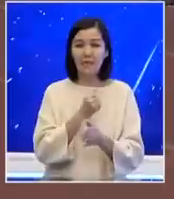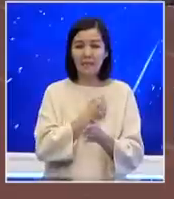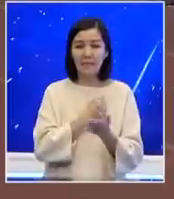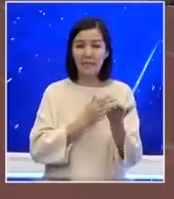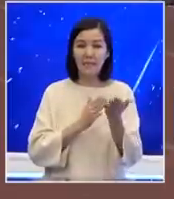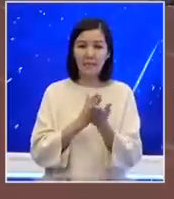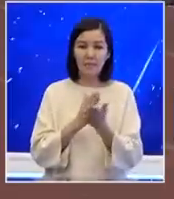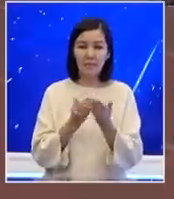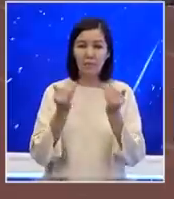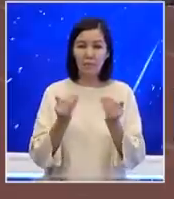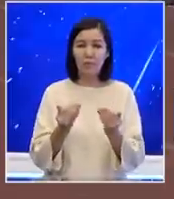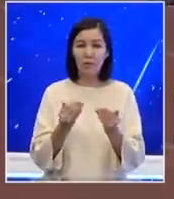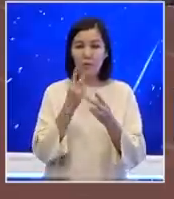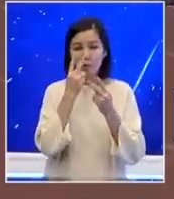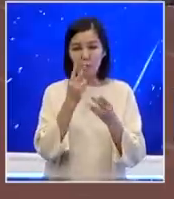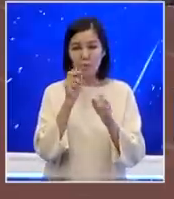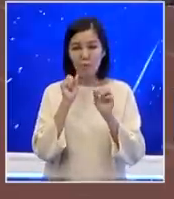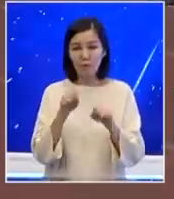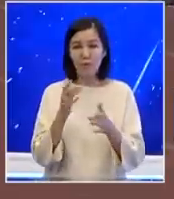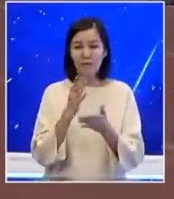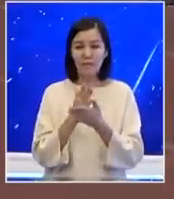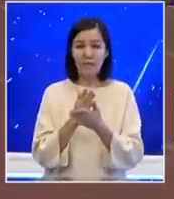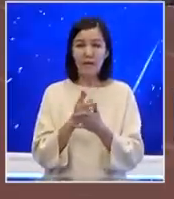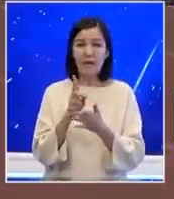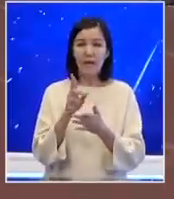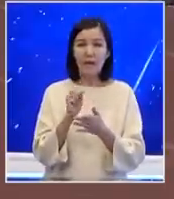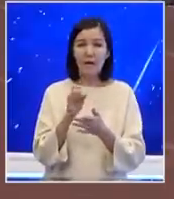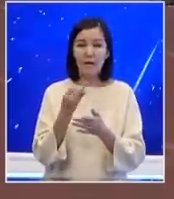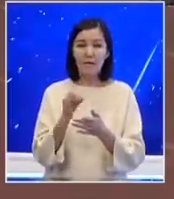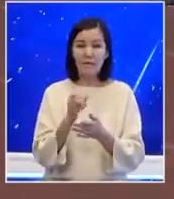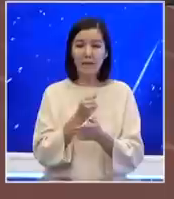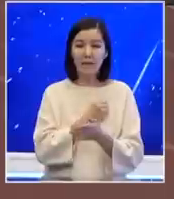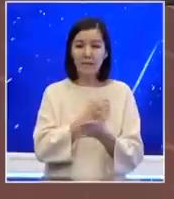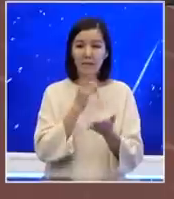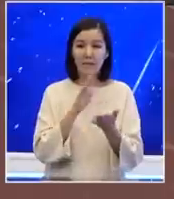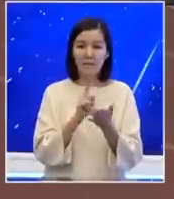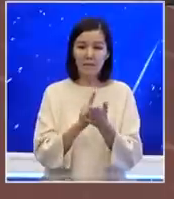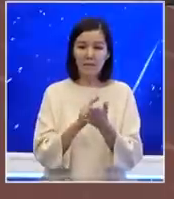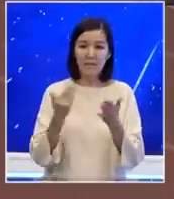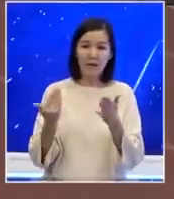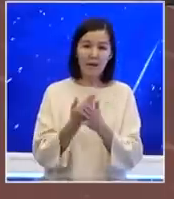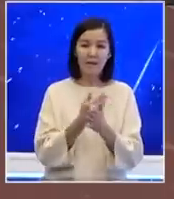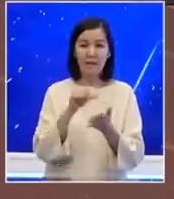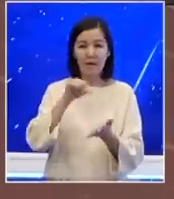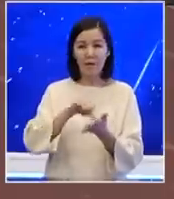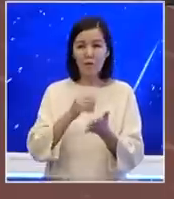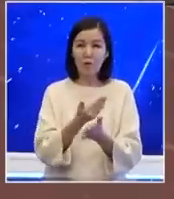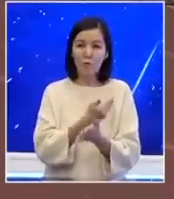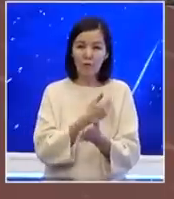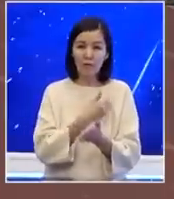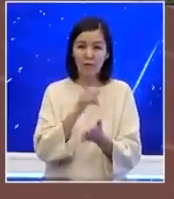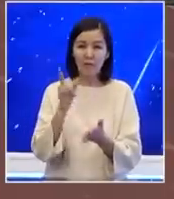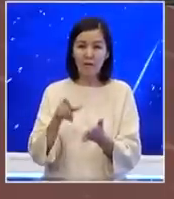емес екеніне бүгін тағы бір мәрте көзіміз жетті. Қарасай ауданынан әскери міндетін қайта өтеуге үміткер болып